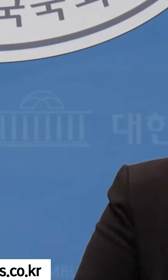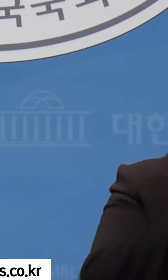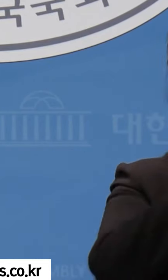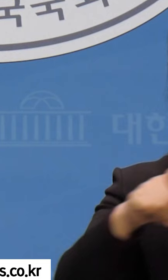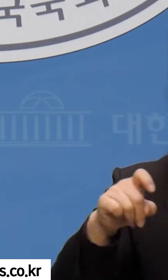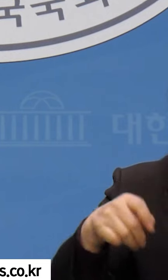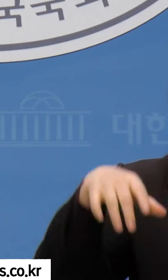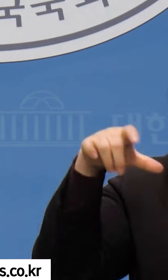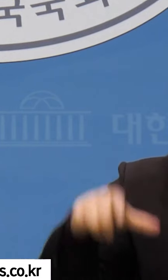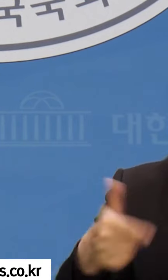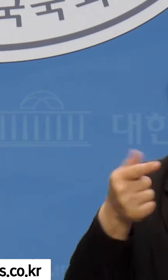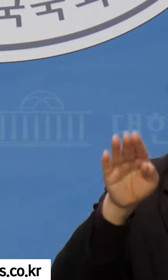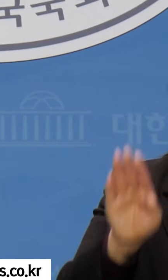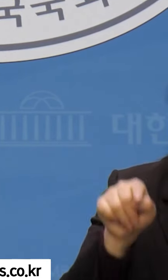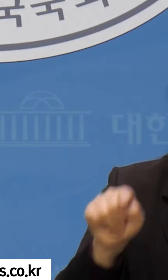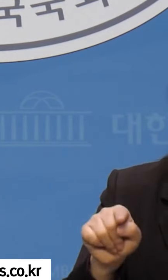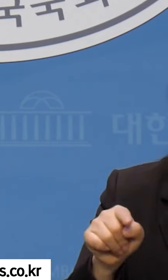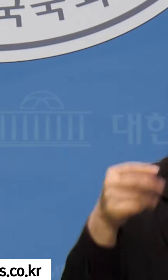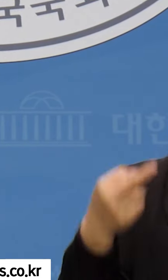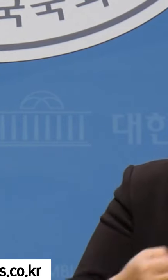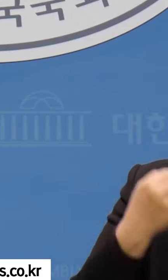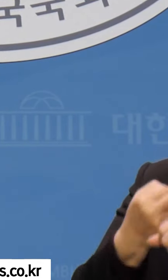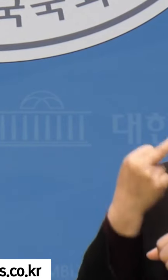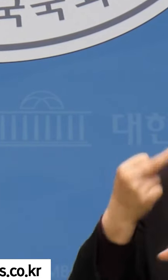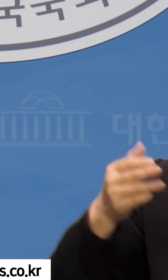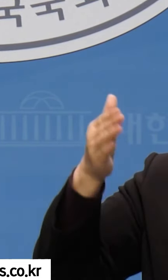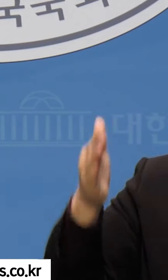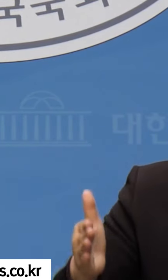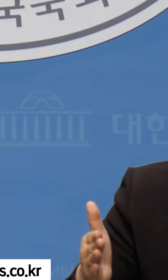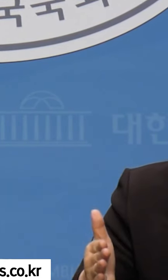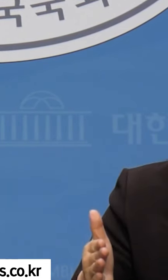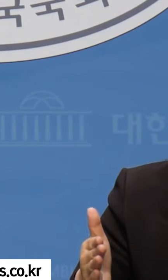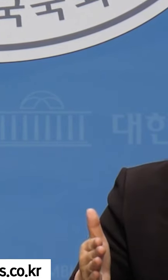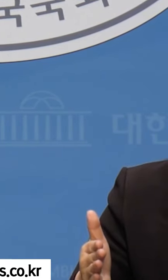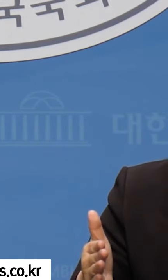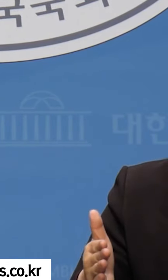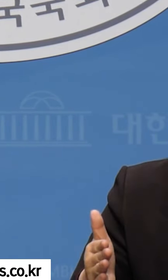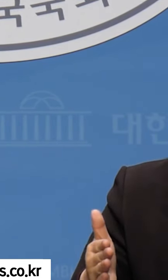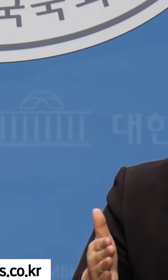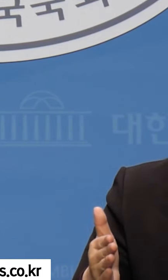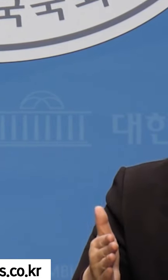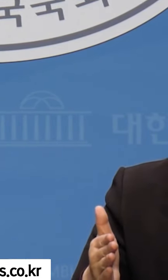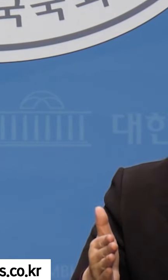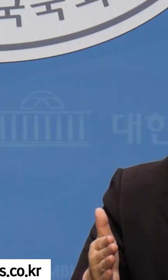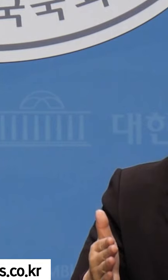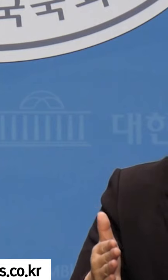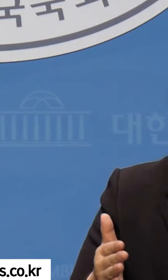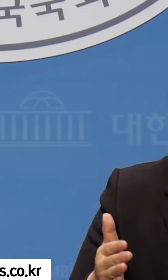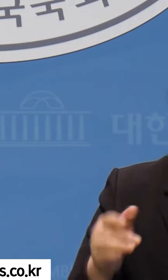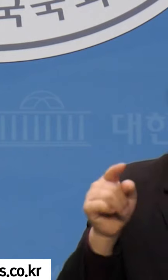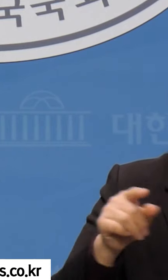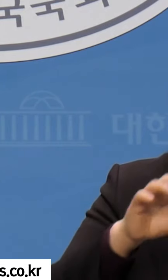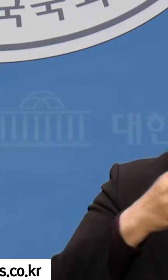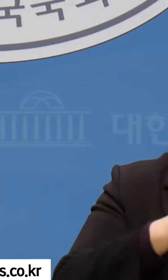서대문갑은 지난 12년 동안 삽자루 한번 잡아보지 않은